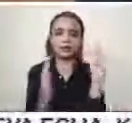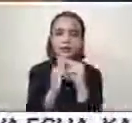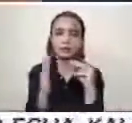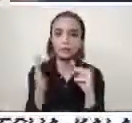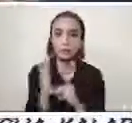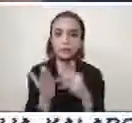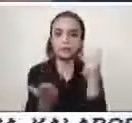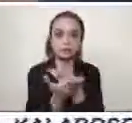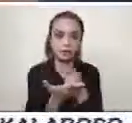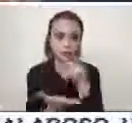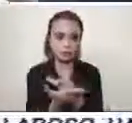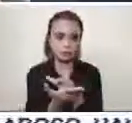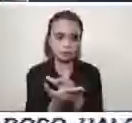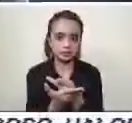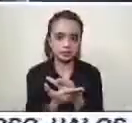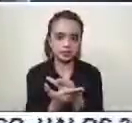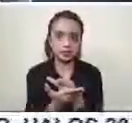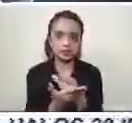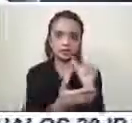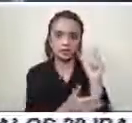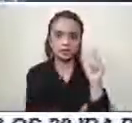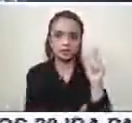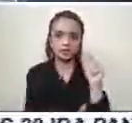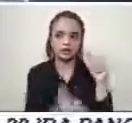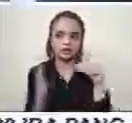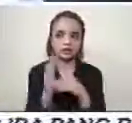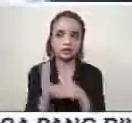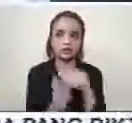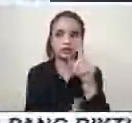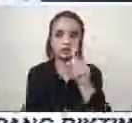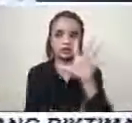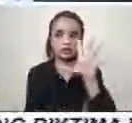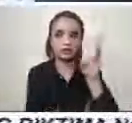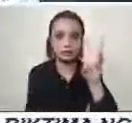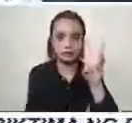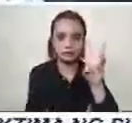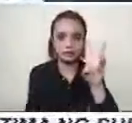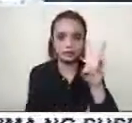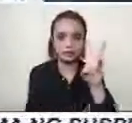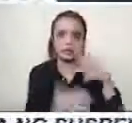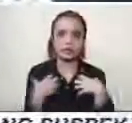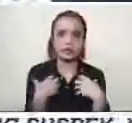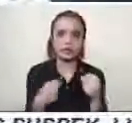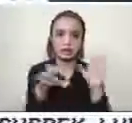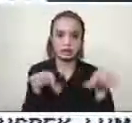posibilidad na maging silent carrier ng virus ang sinuman sa ating paligid.